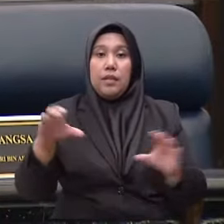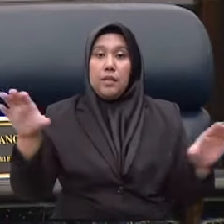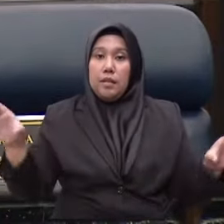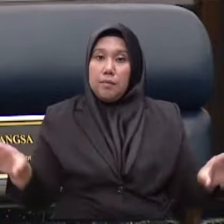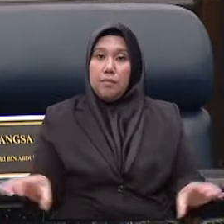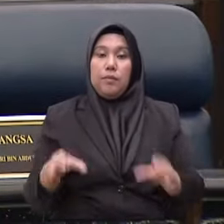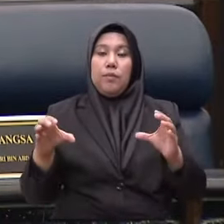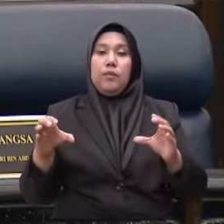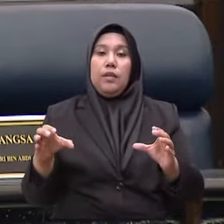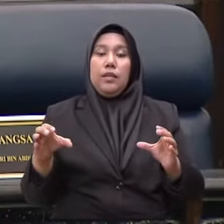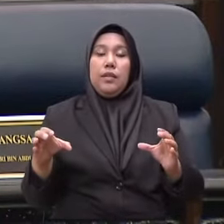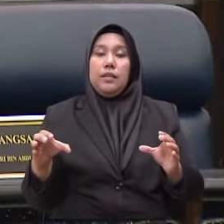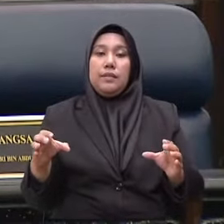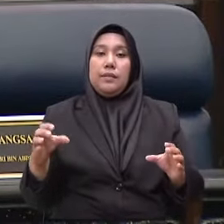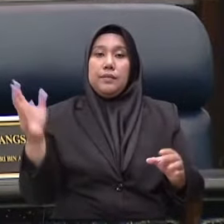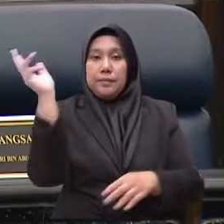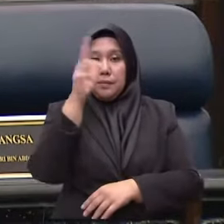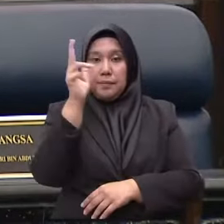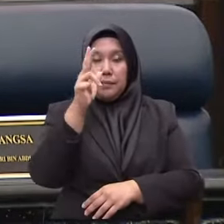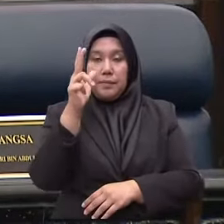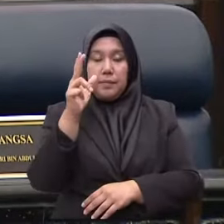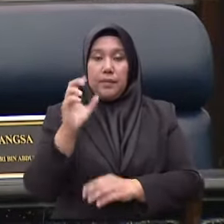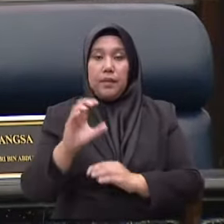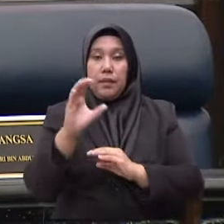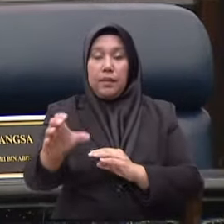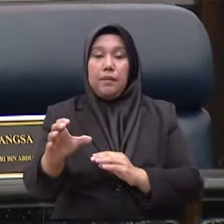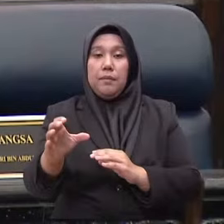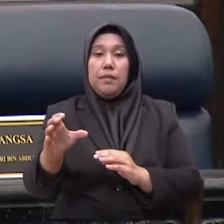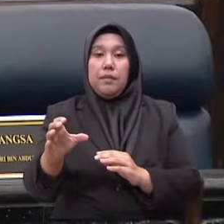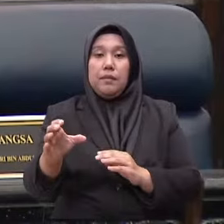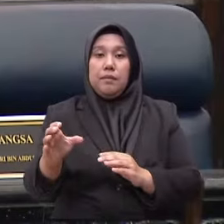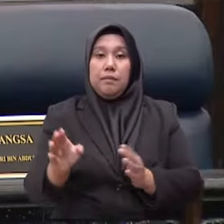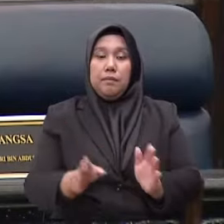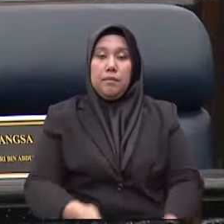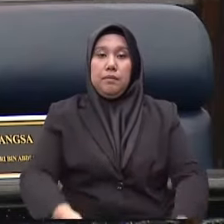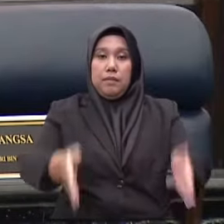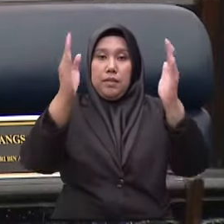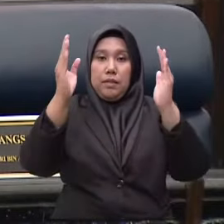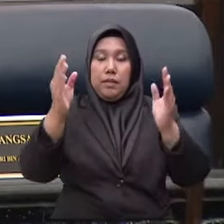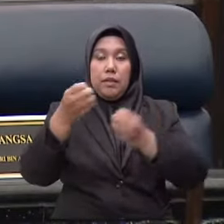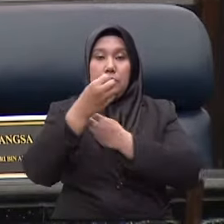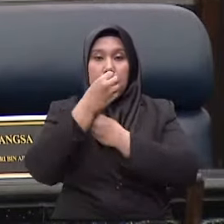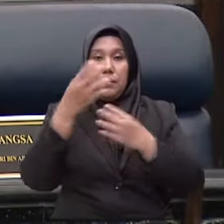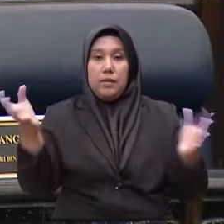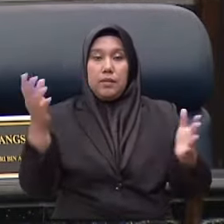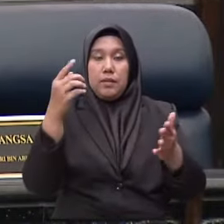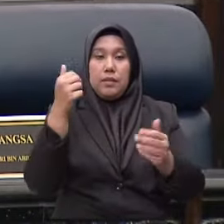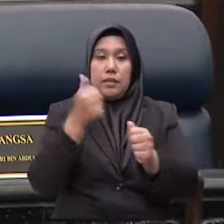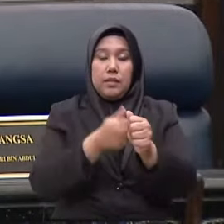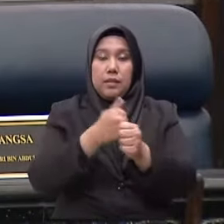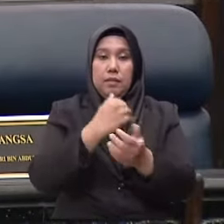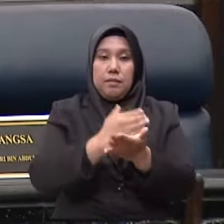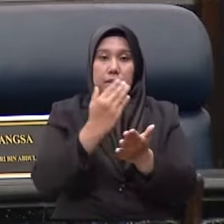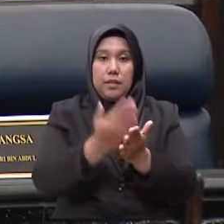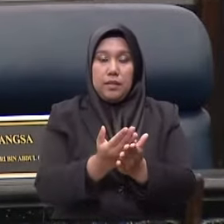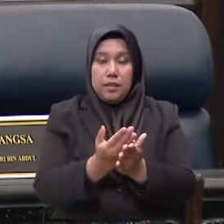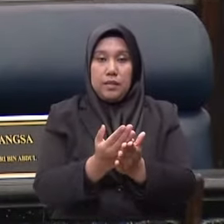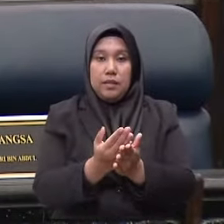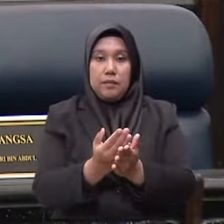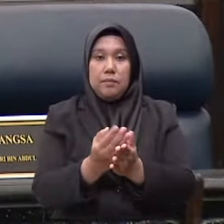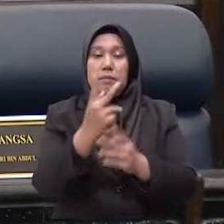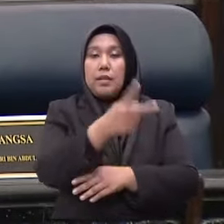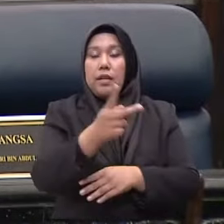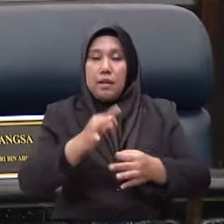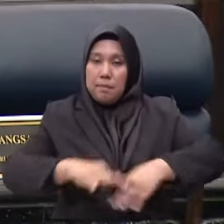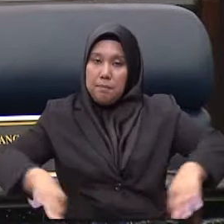pemb perbelanjaan pembangunan yang diumumkan setiap bajet itu adalah merupakan satu komponen yang sangat penting yang perlu